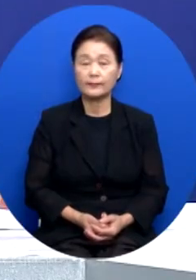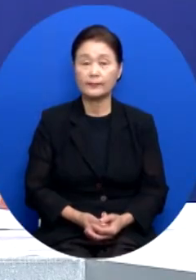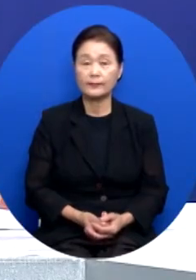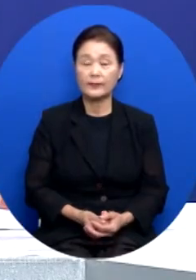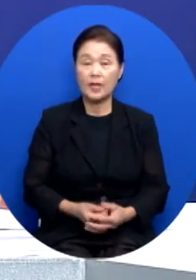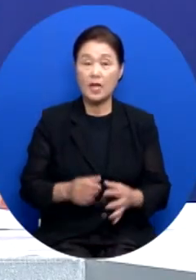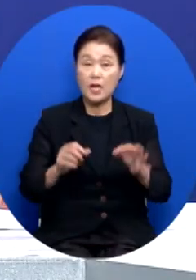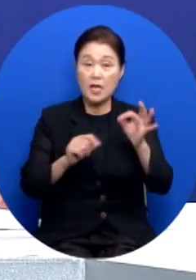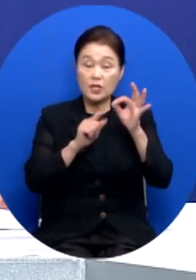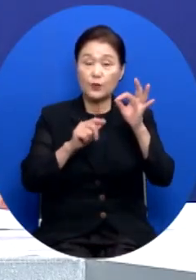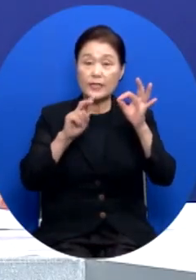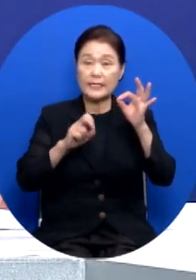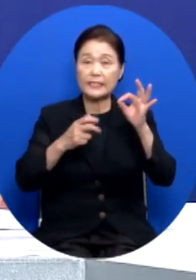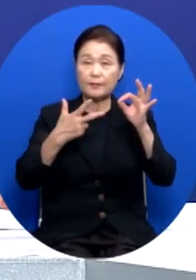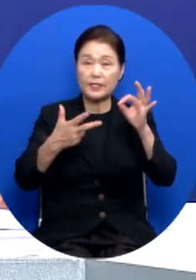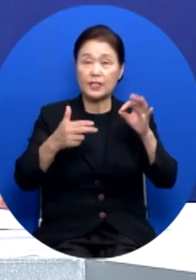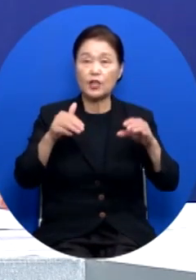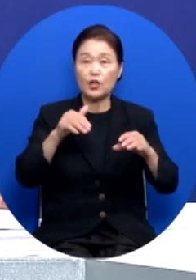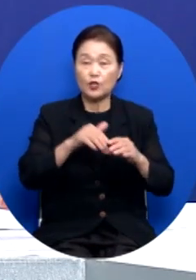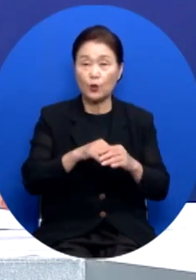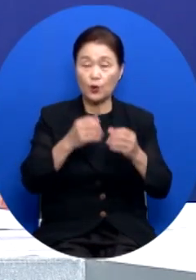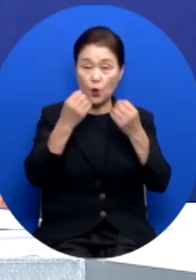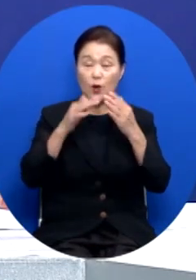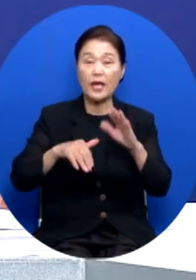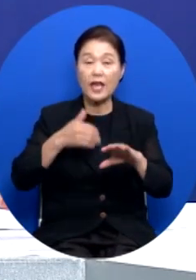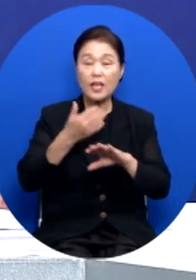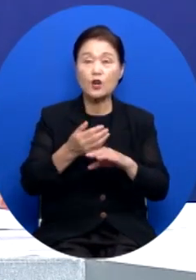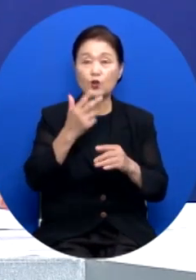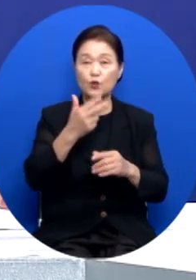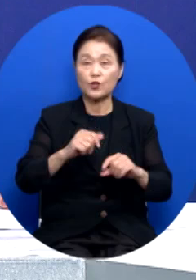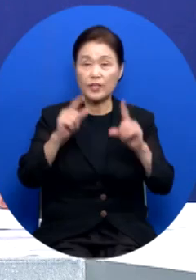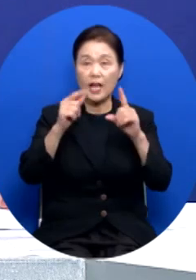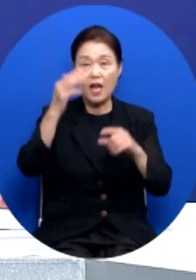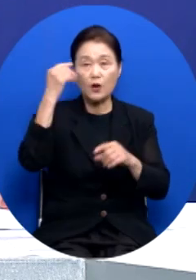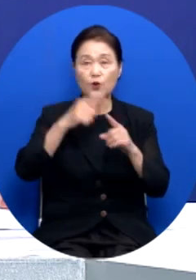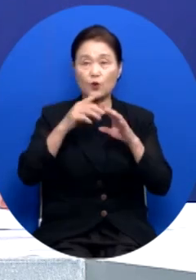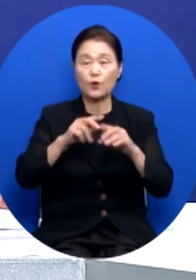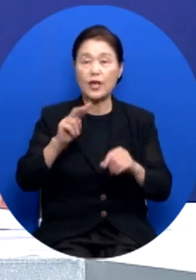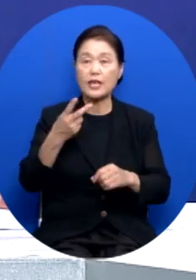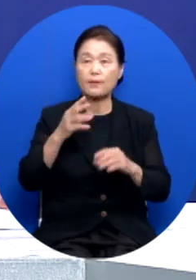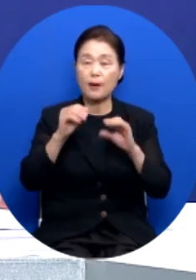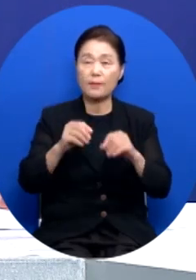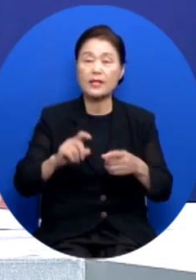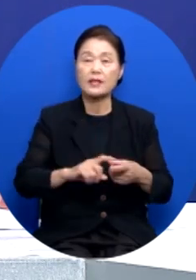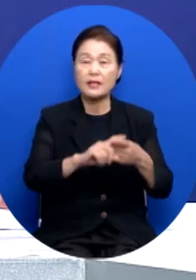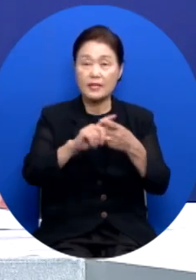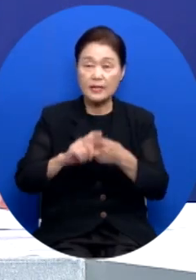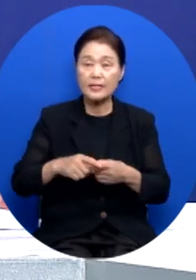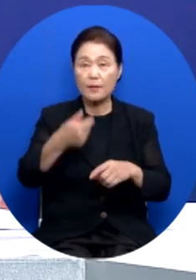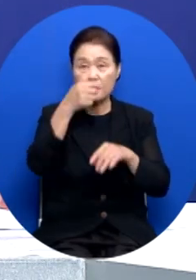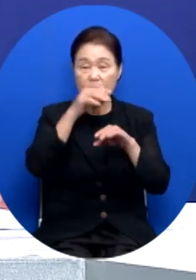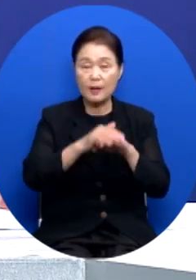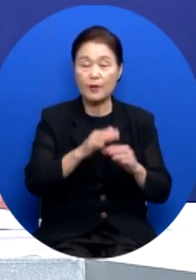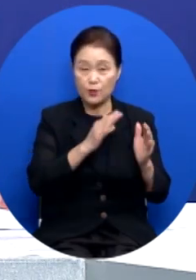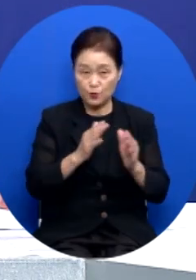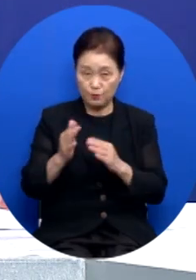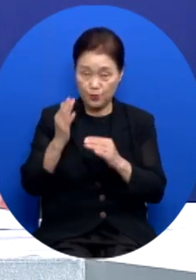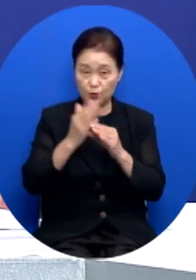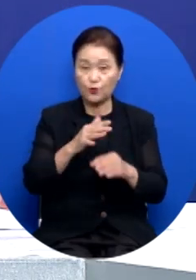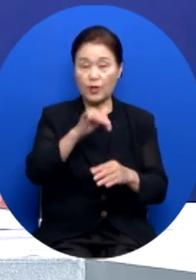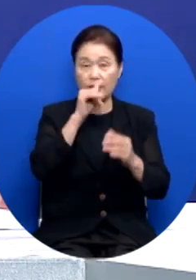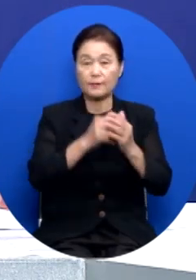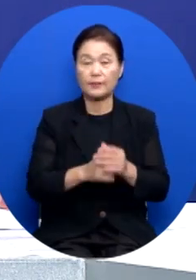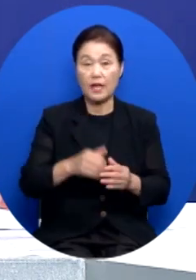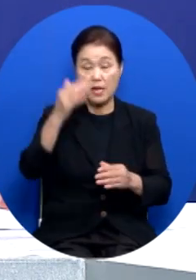오는 10월 27일 종교개혁주일에 한국교회 200만 연합예배가 준비되고 있습니다. 교회와 다음 세대,